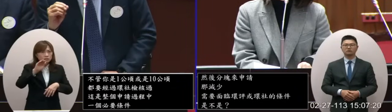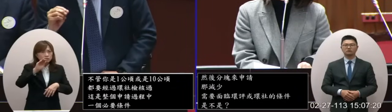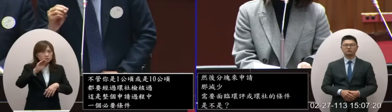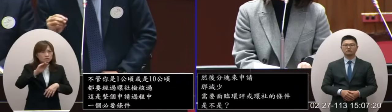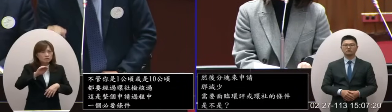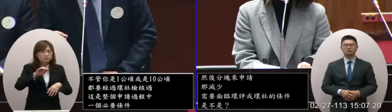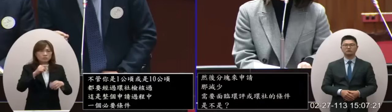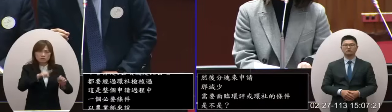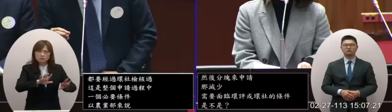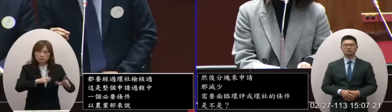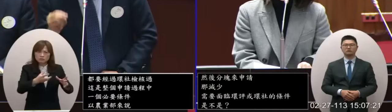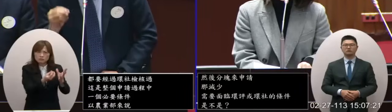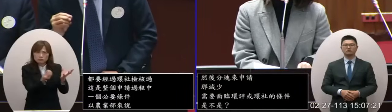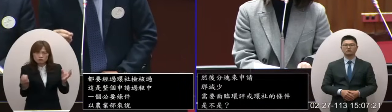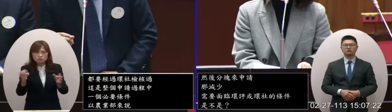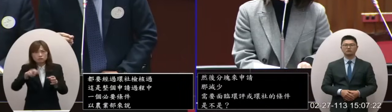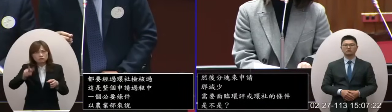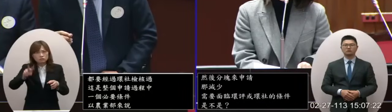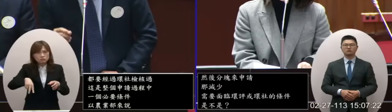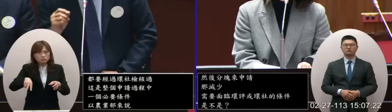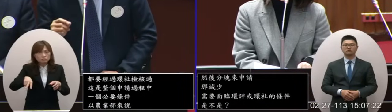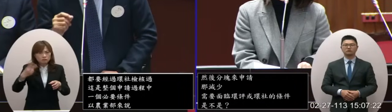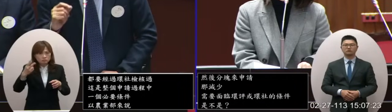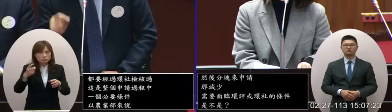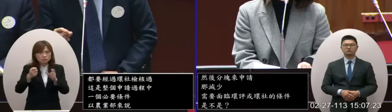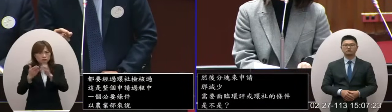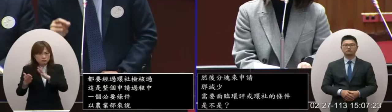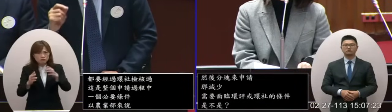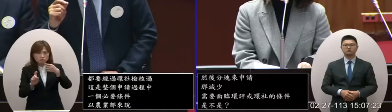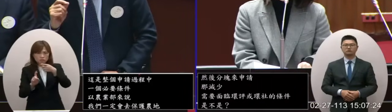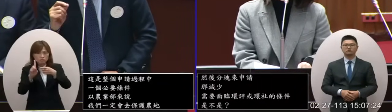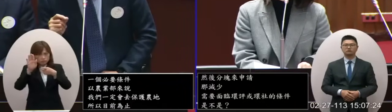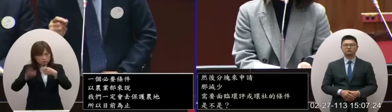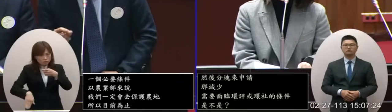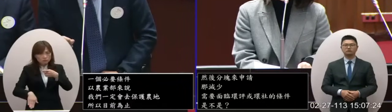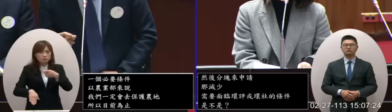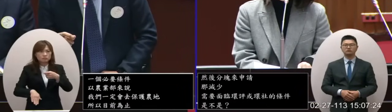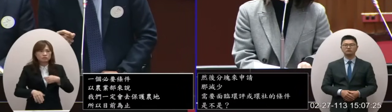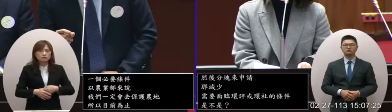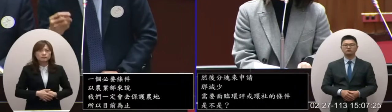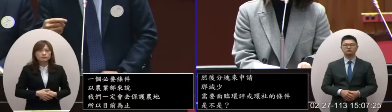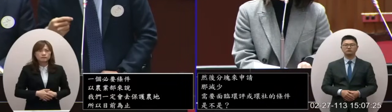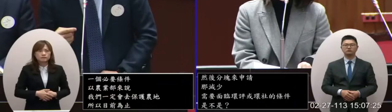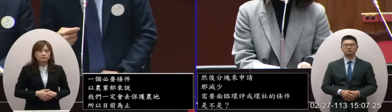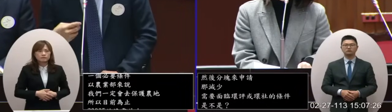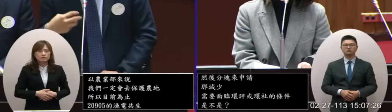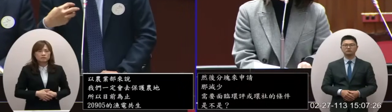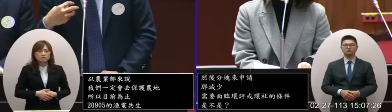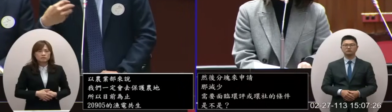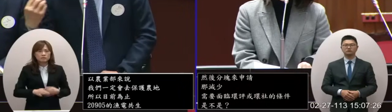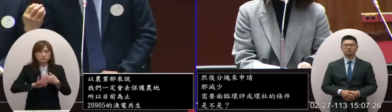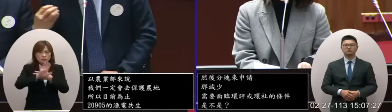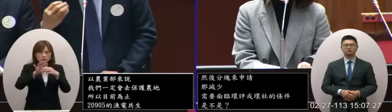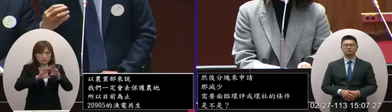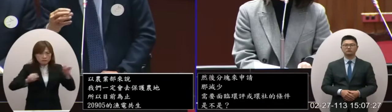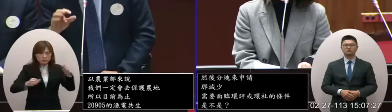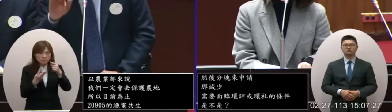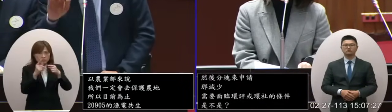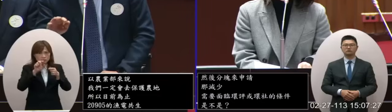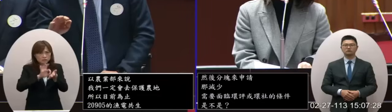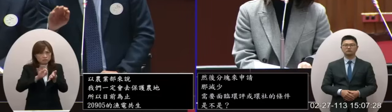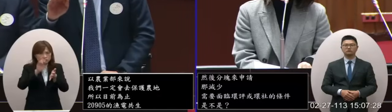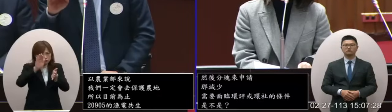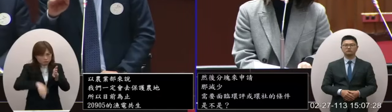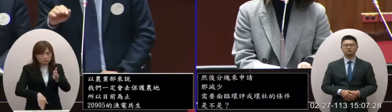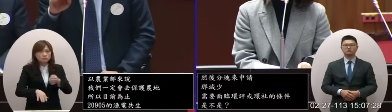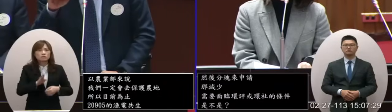概2200多公顷。不到1/10，不利耕作区也不用不到1/3，就是因为我们持续在跟经济部一